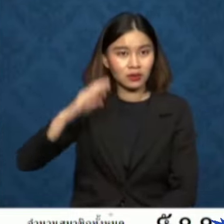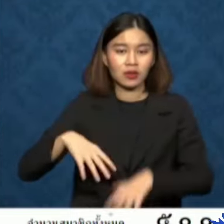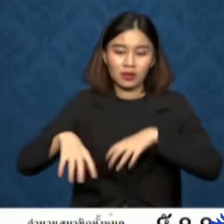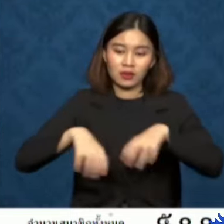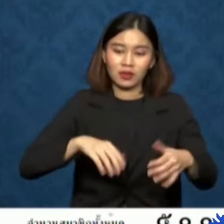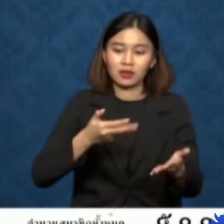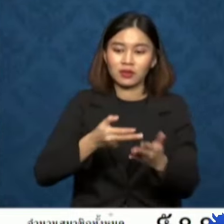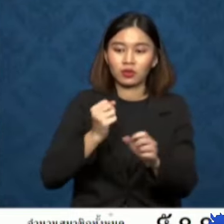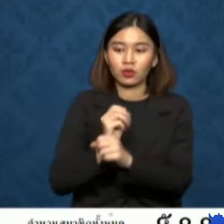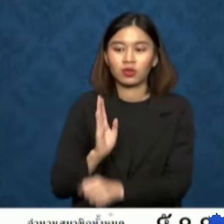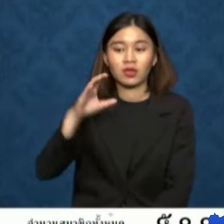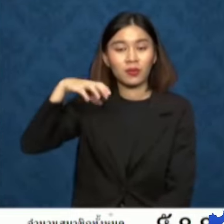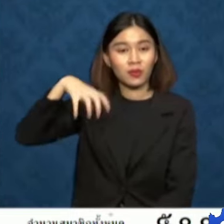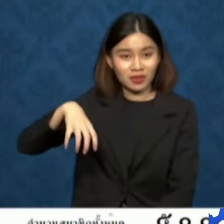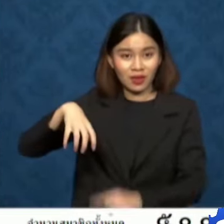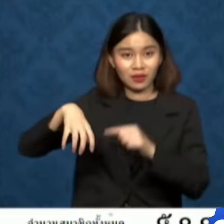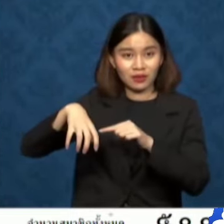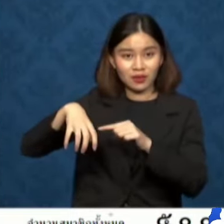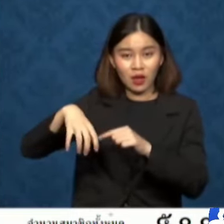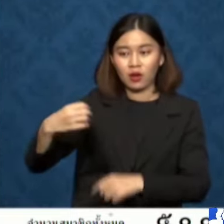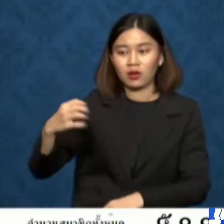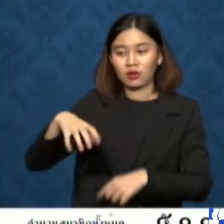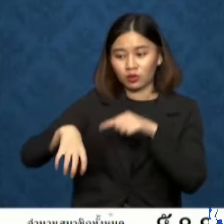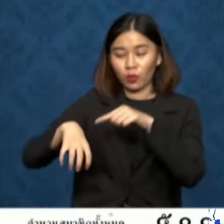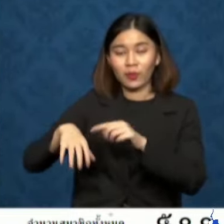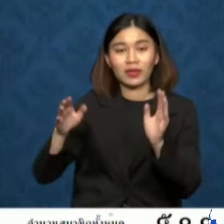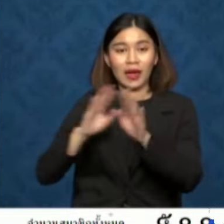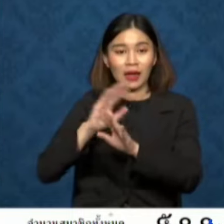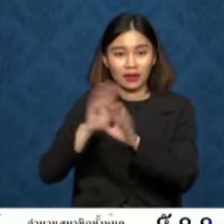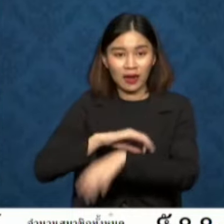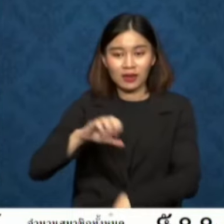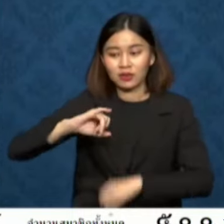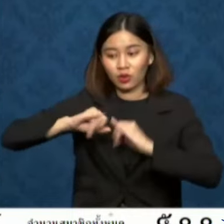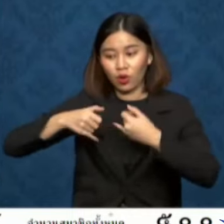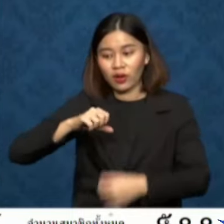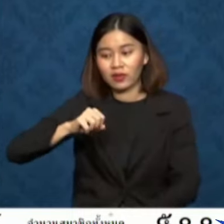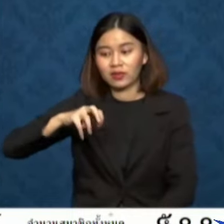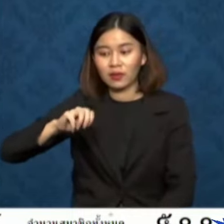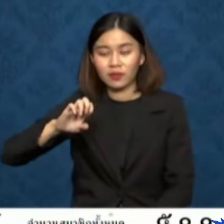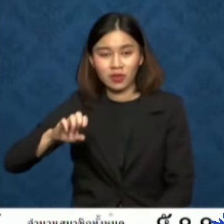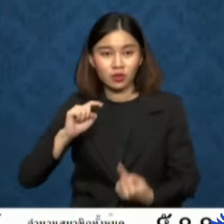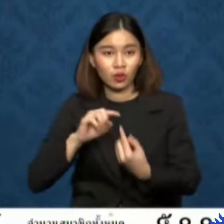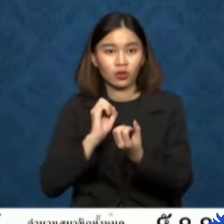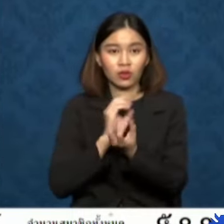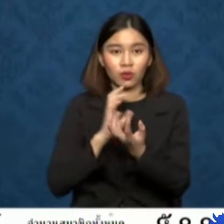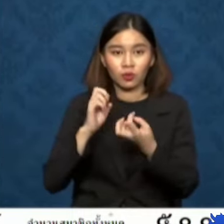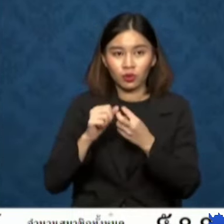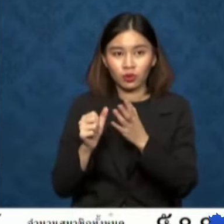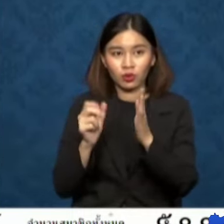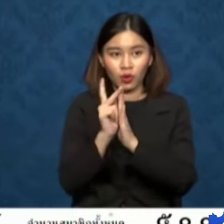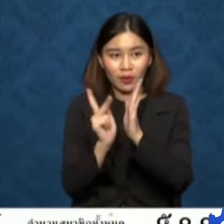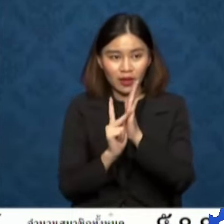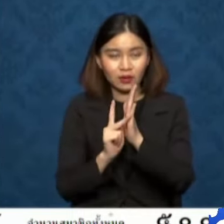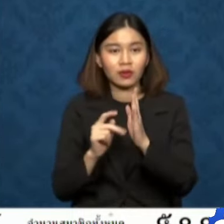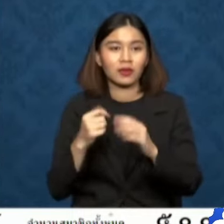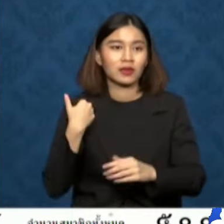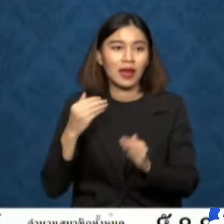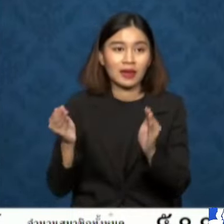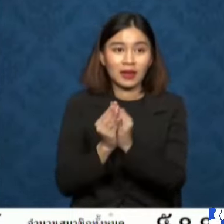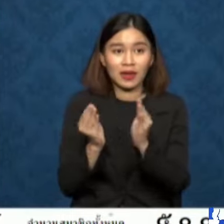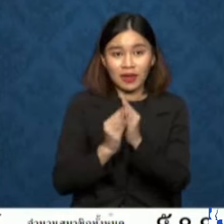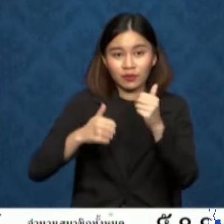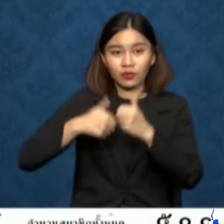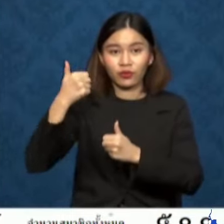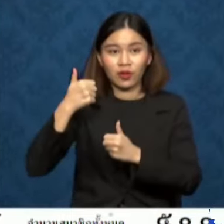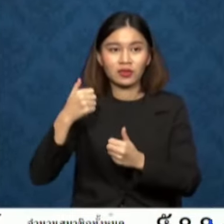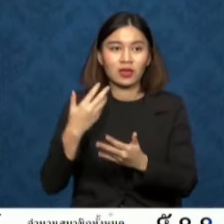ซื้อจากบริษัทโบรกเกอร์ที่สมอ้างตัวเองเป็น SMEแล้วใช้ช่องว่างทางกฎหมายให้ตนเองได้แต้มต่อในการประมูลจากนั้น